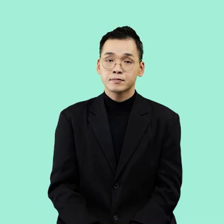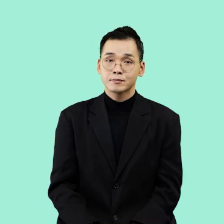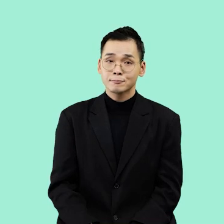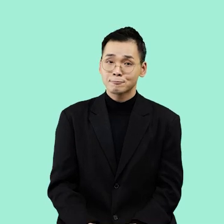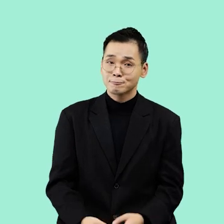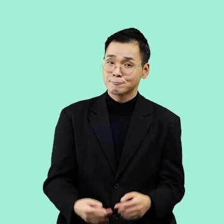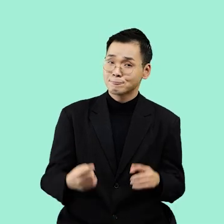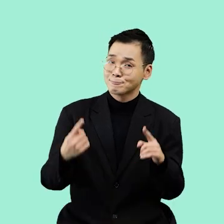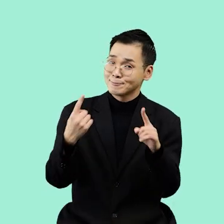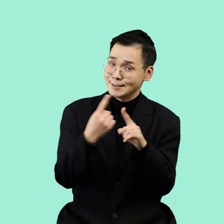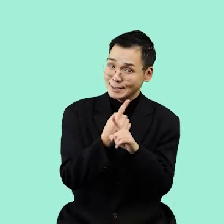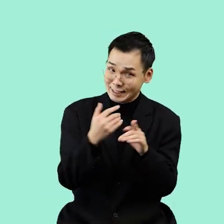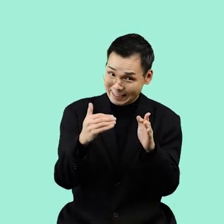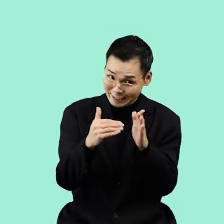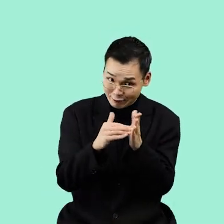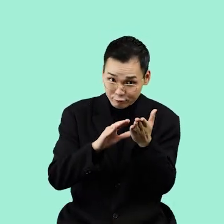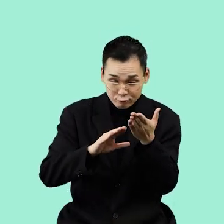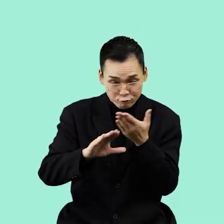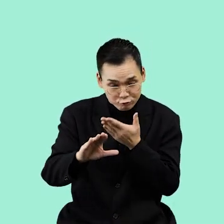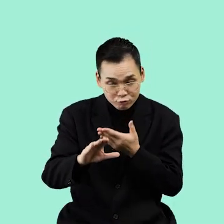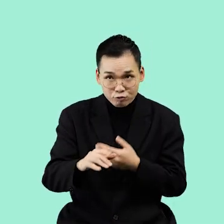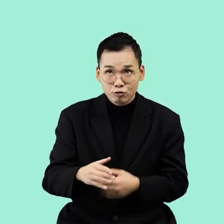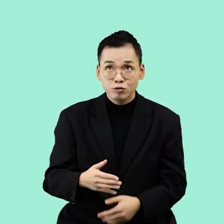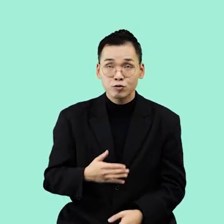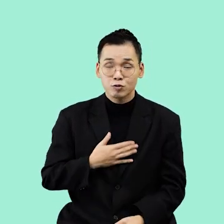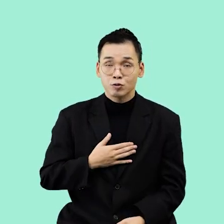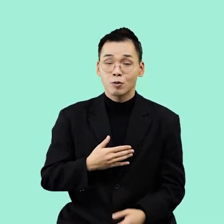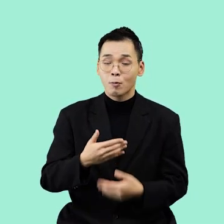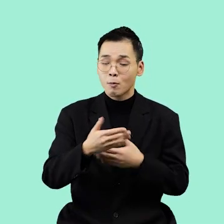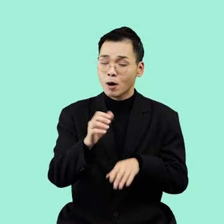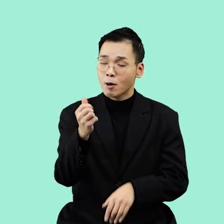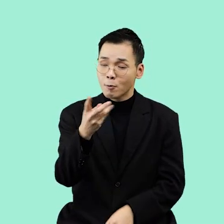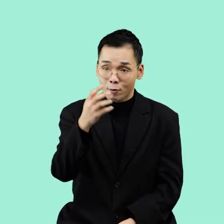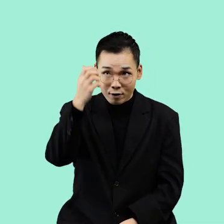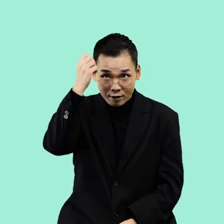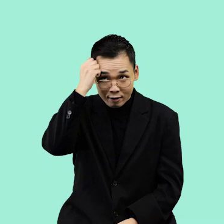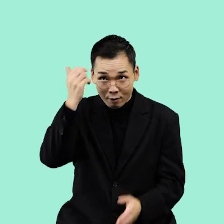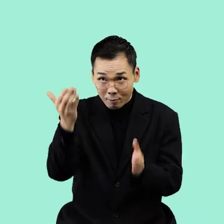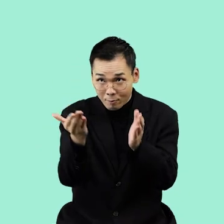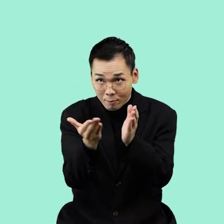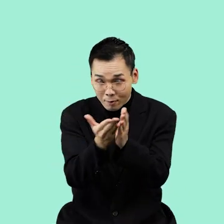환자의 입원실을 정확히 기억하여 이동시켜드립니다.